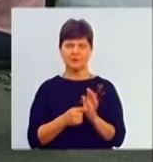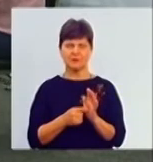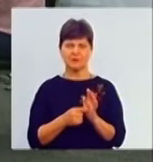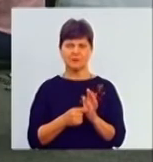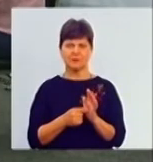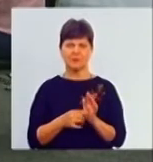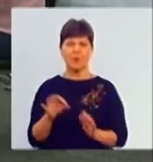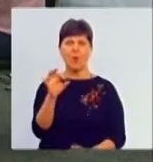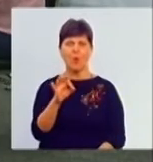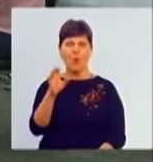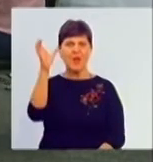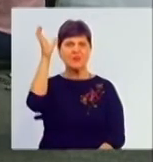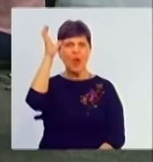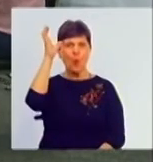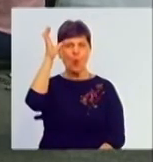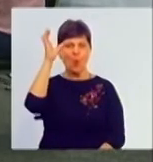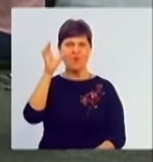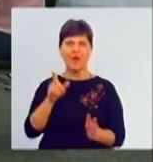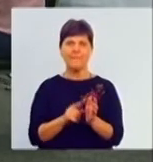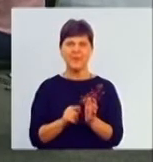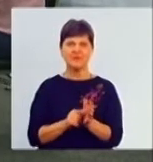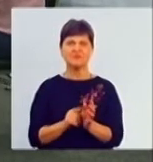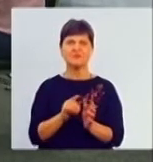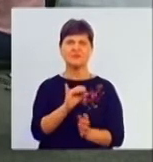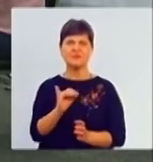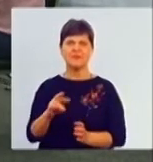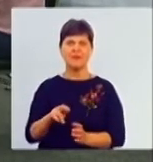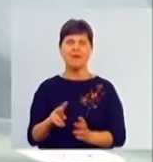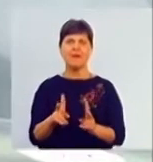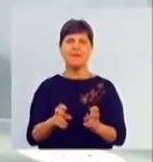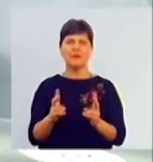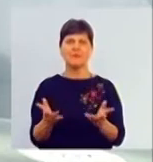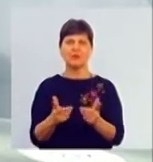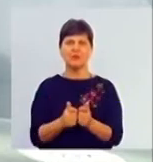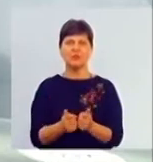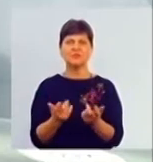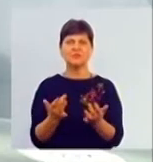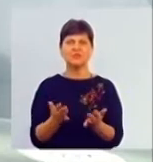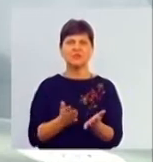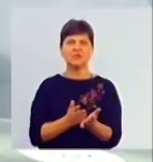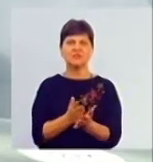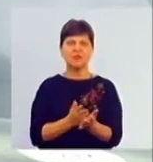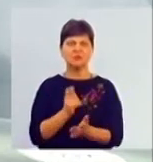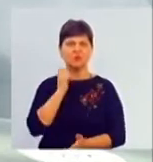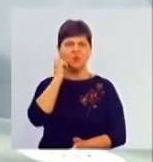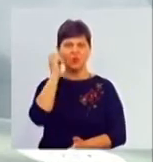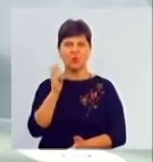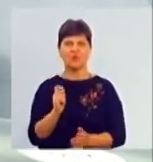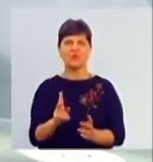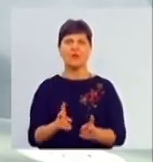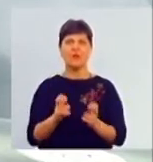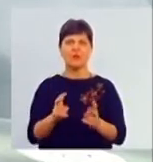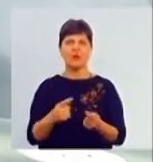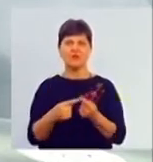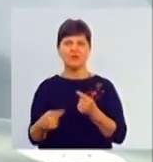наукову пенсію. Як вона нараховується і скільки років стажу потрібно для такої пенсії, як вона відрізняється від